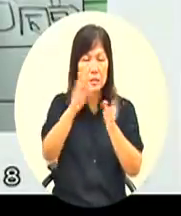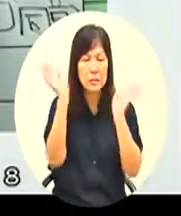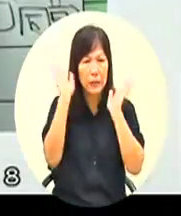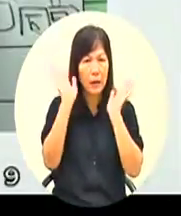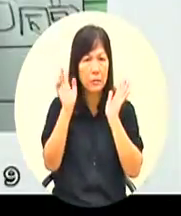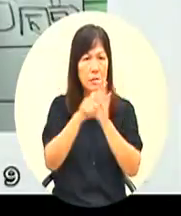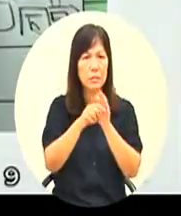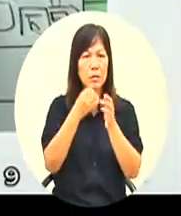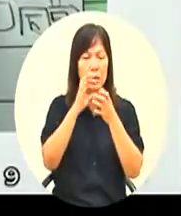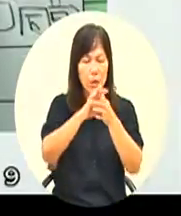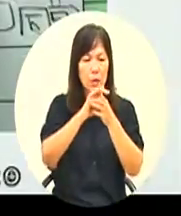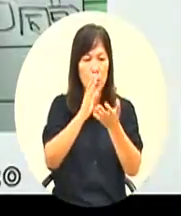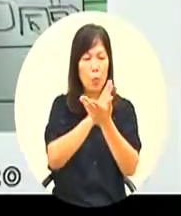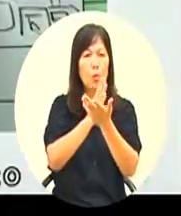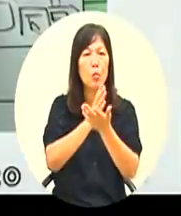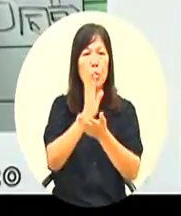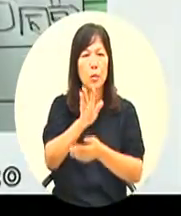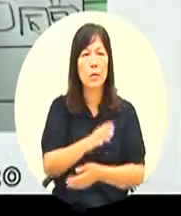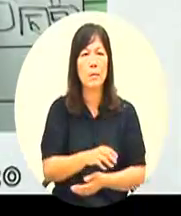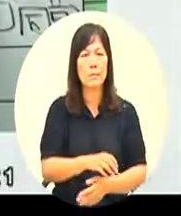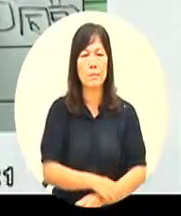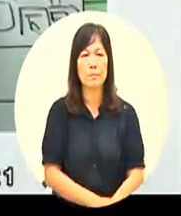个联络簿啦，